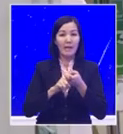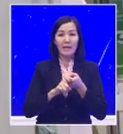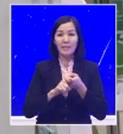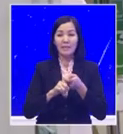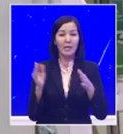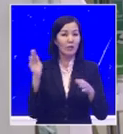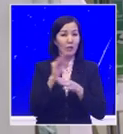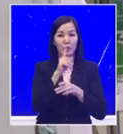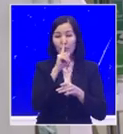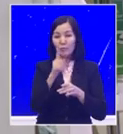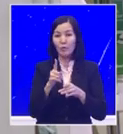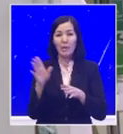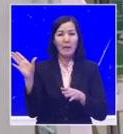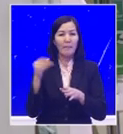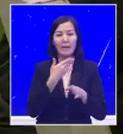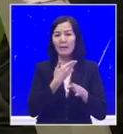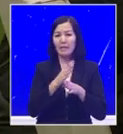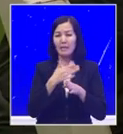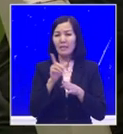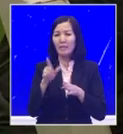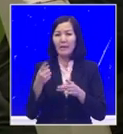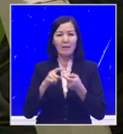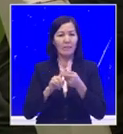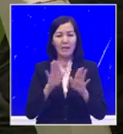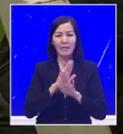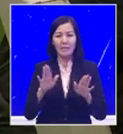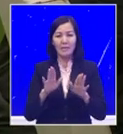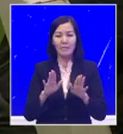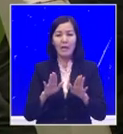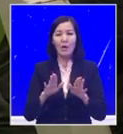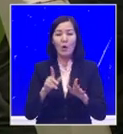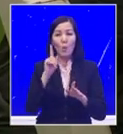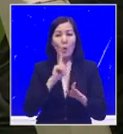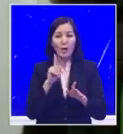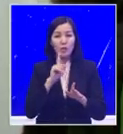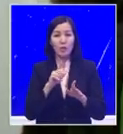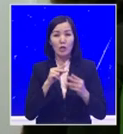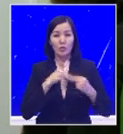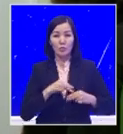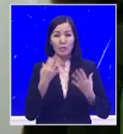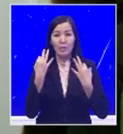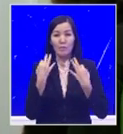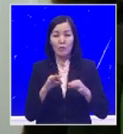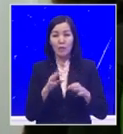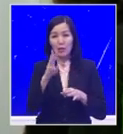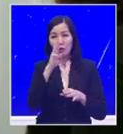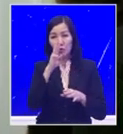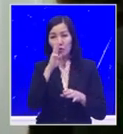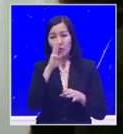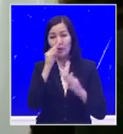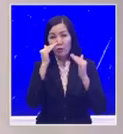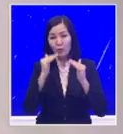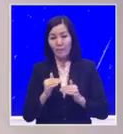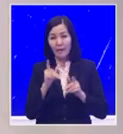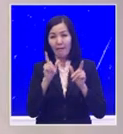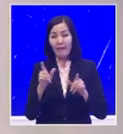барлық кредиті бар азаматтарға қатысты емес. Тек осы кезеңде жұмысынан уақытша босатылған немесе еңбек ақылары кеміген